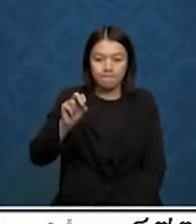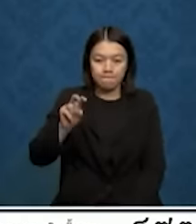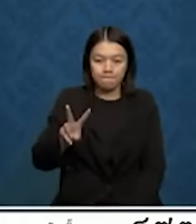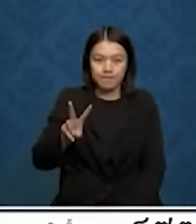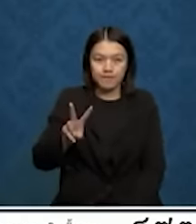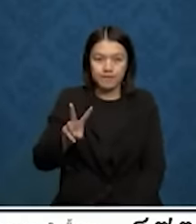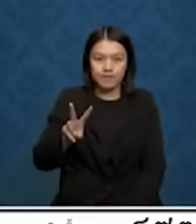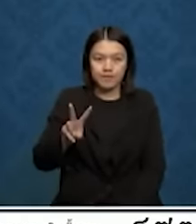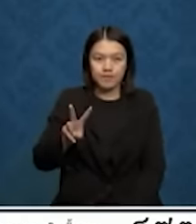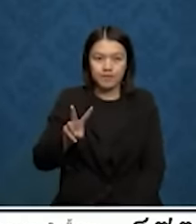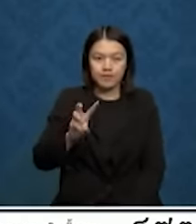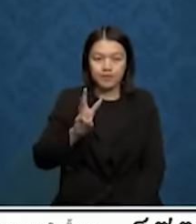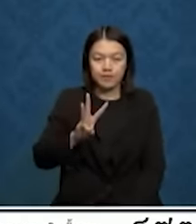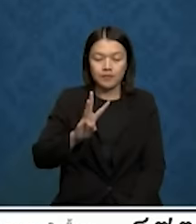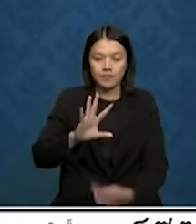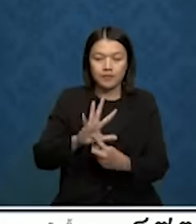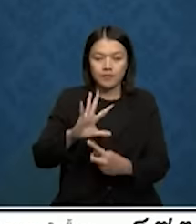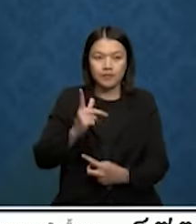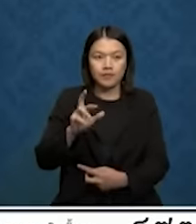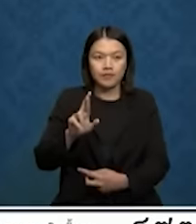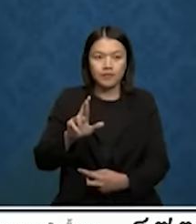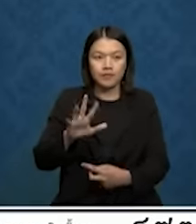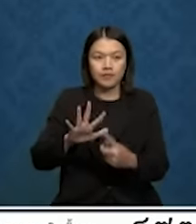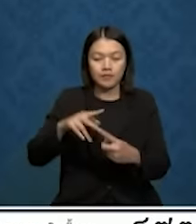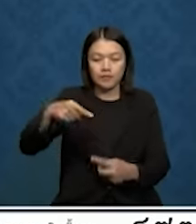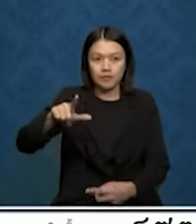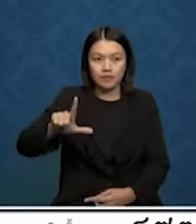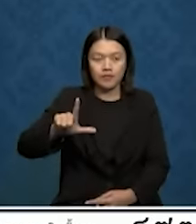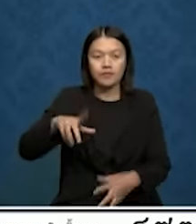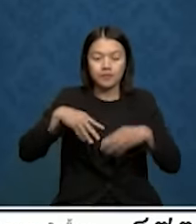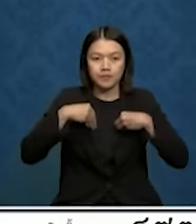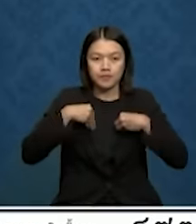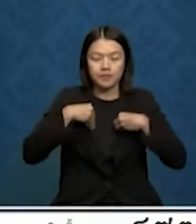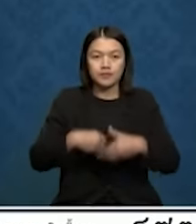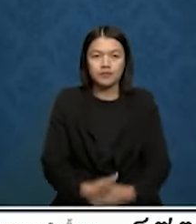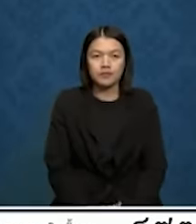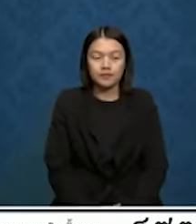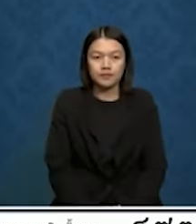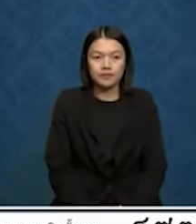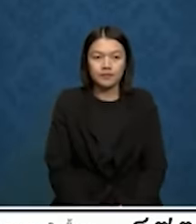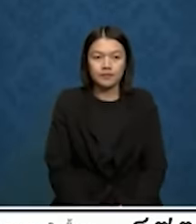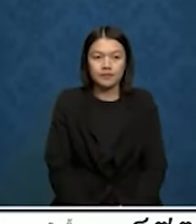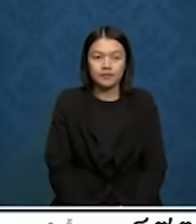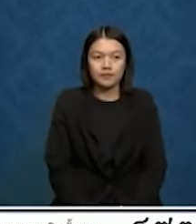332นายวัชรพลขาวขำ วัชรพลขาวขำเห็นชอบครับ